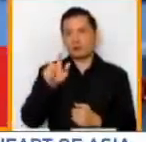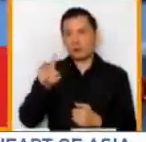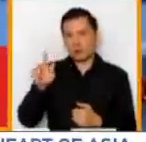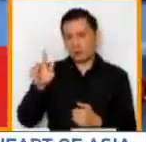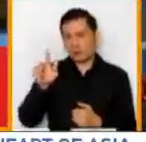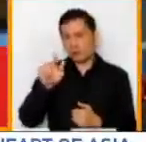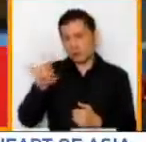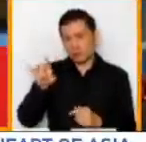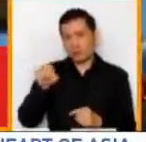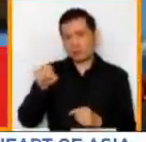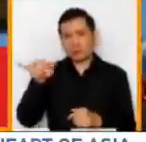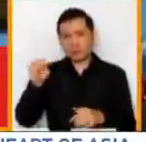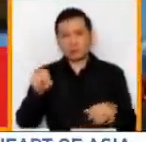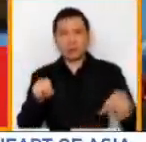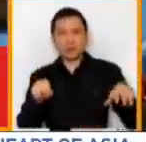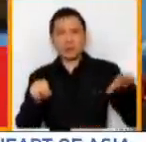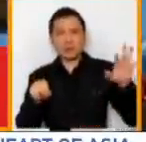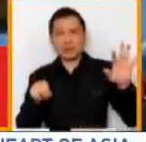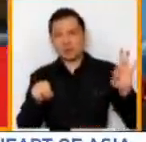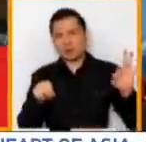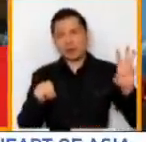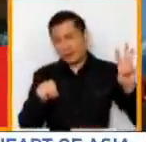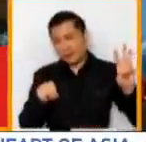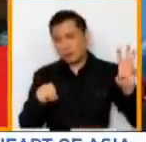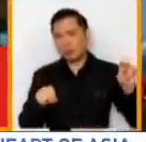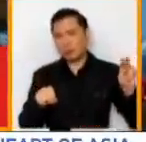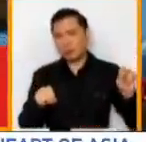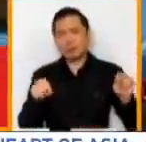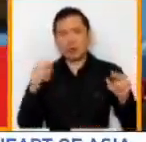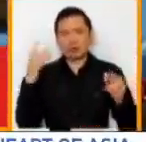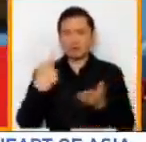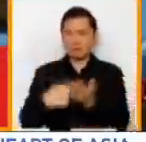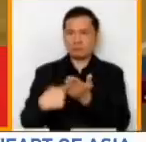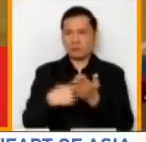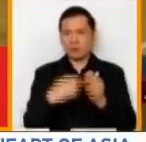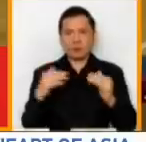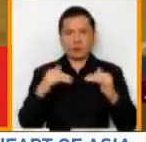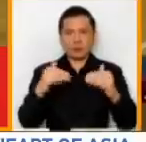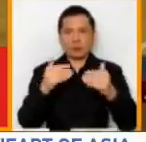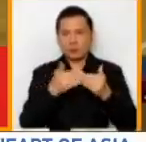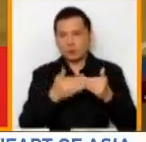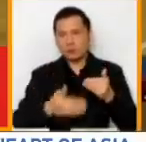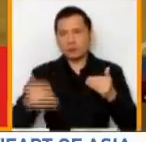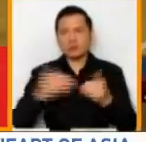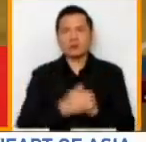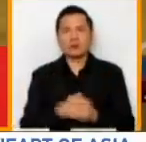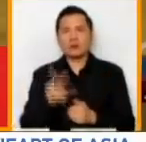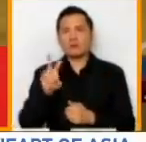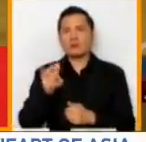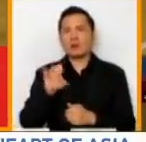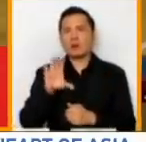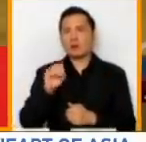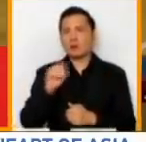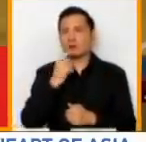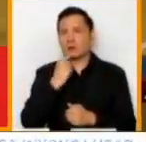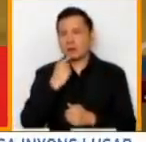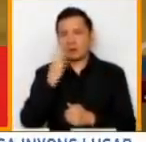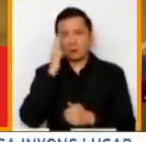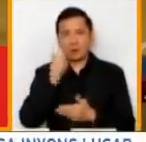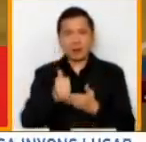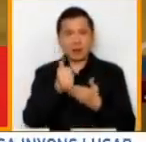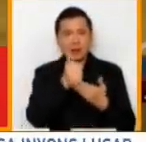ang halos dalawang linggong debate sa plenaryo. Ayon kay Speaker Lord Alan Velasco, makatutulong daw ito para makarecover ang